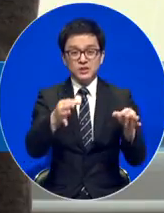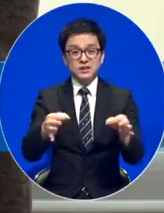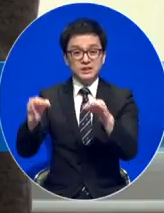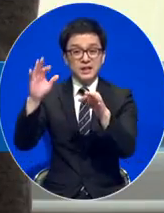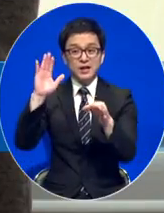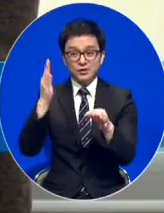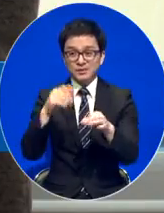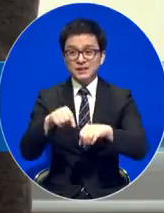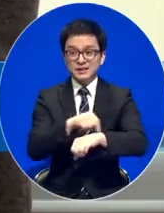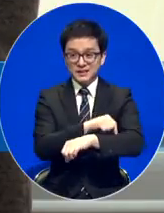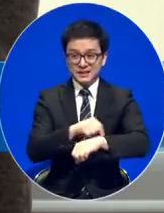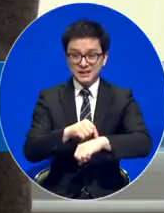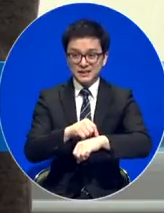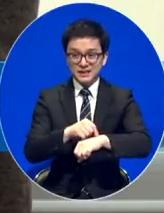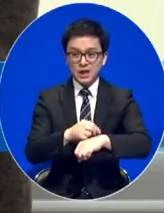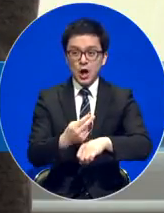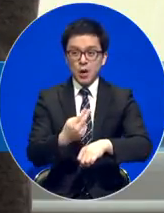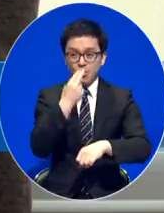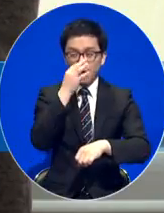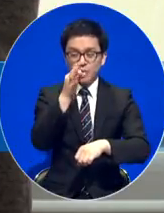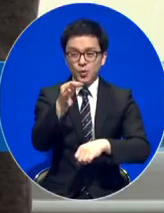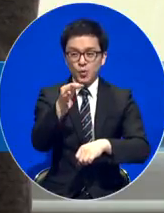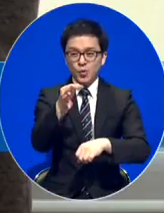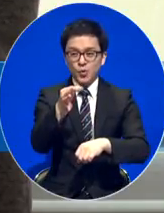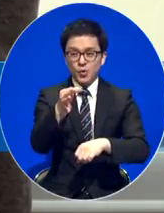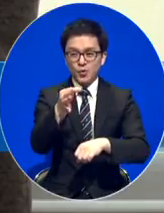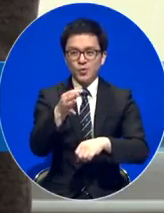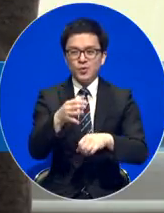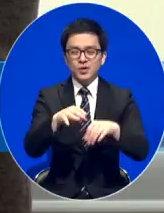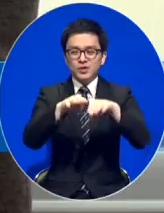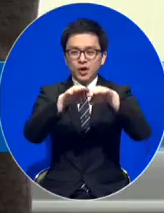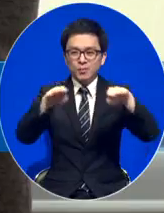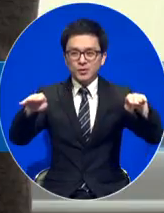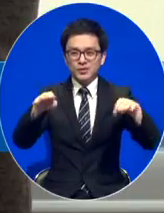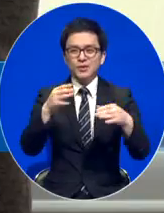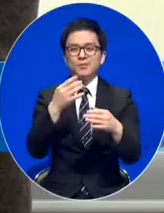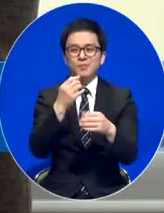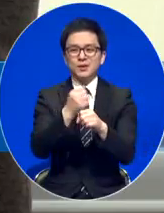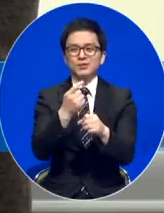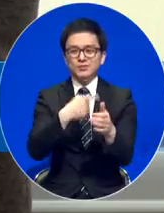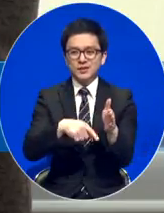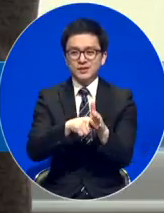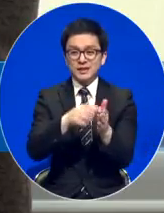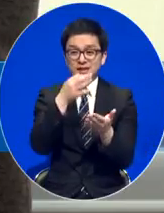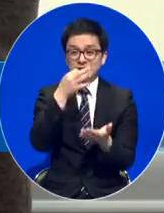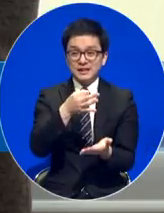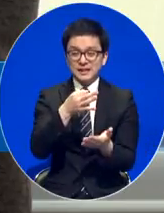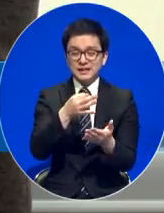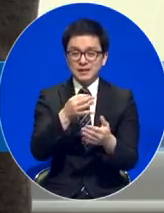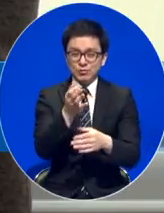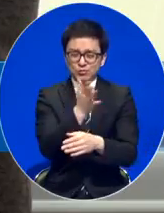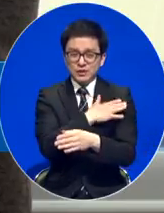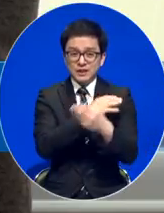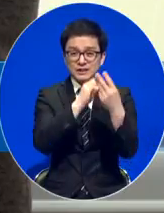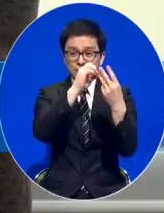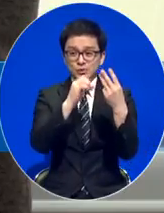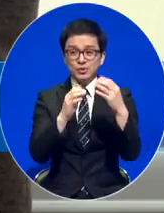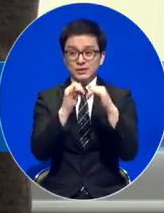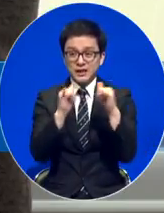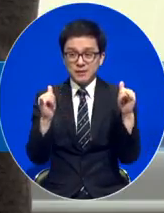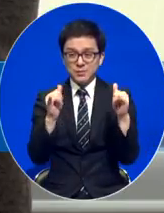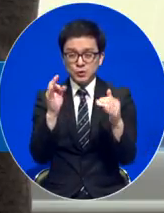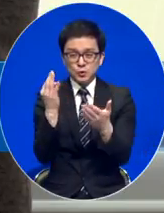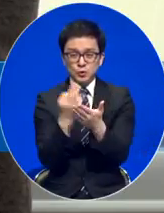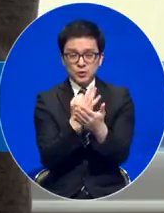됩니다. 특히 이제 보험료 부과의 어떤 형평성을 맞추기 위한 차원인데요. 이 재산이 상위 3%,